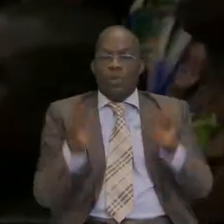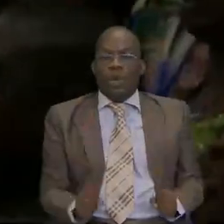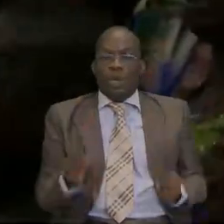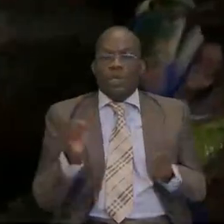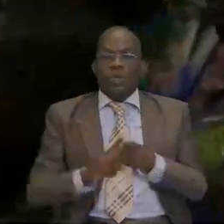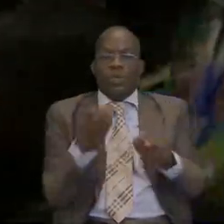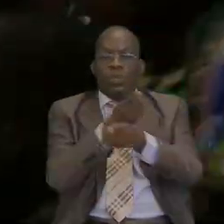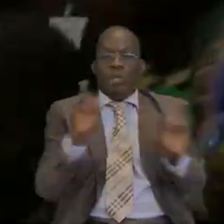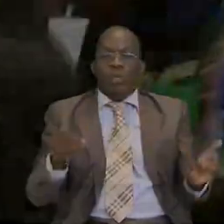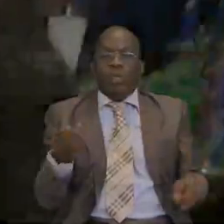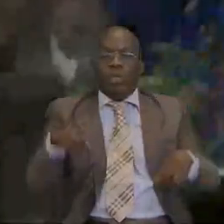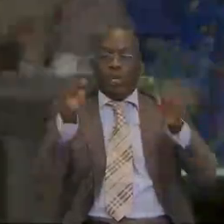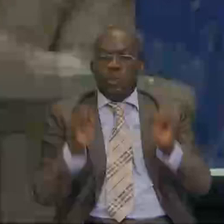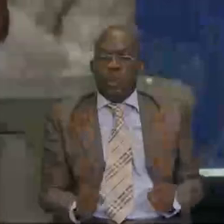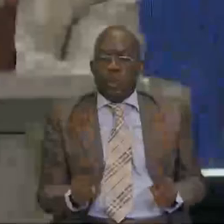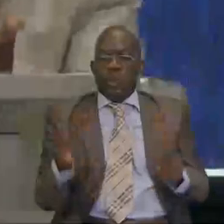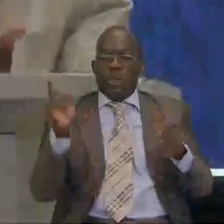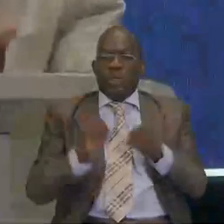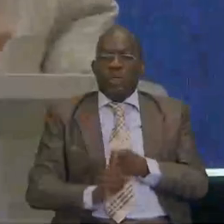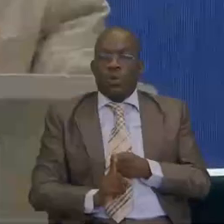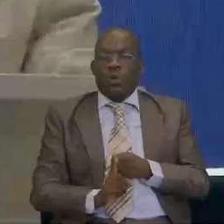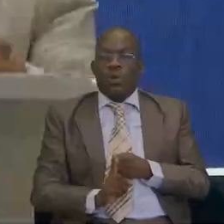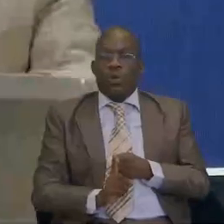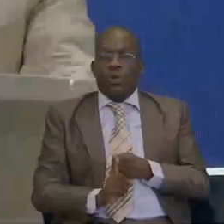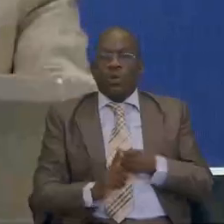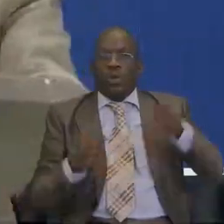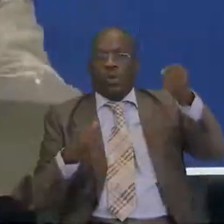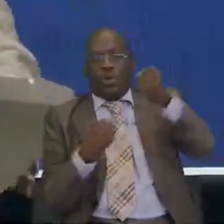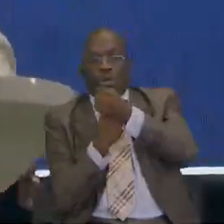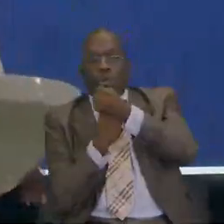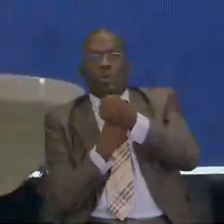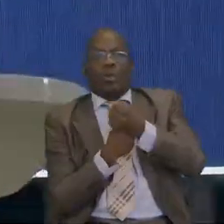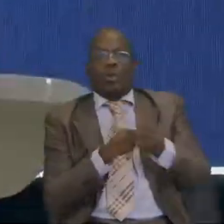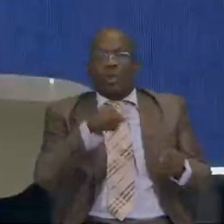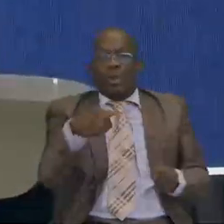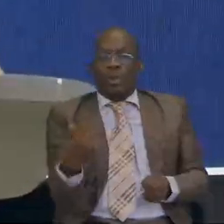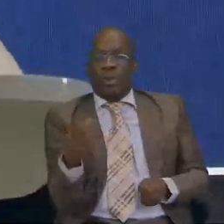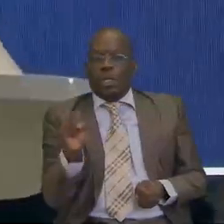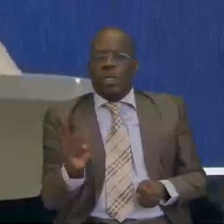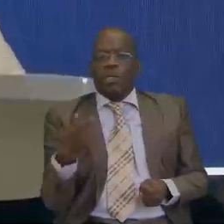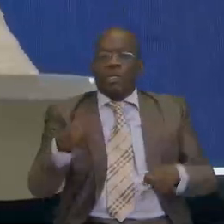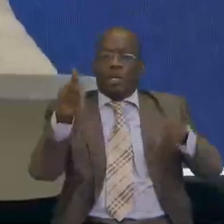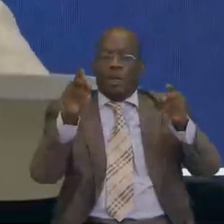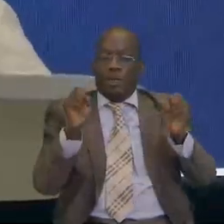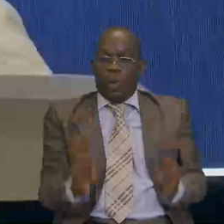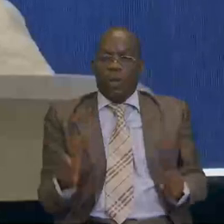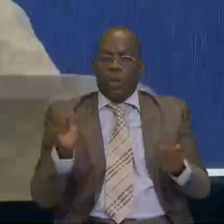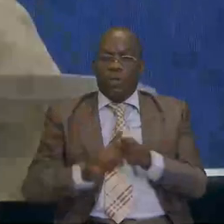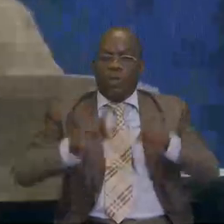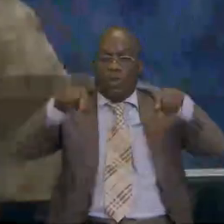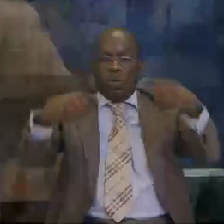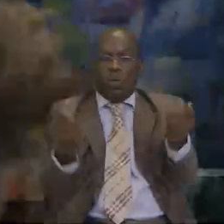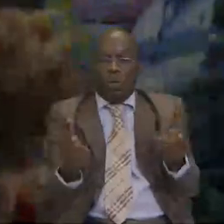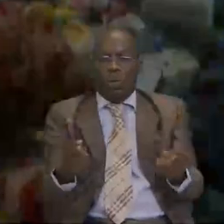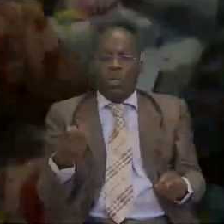puissance pour délivrer. La puissance pour fortifier les autres. La puissance pour